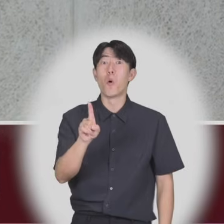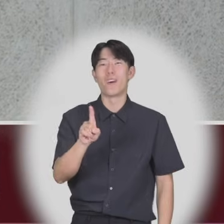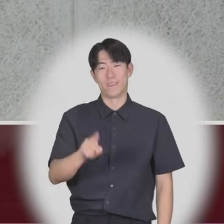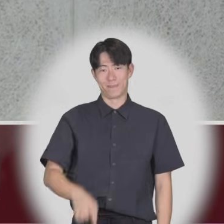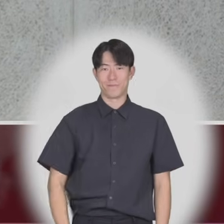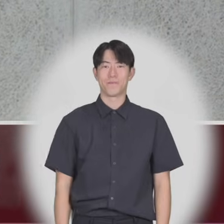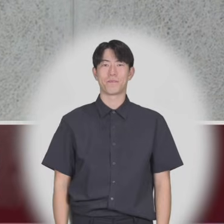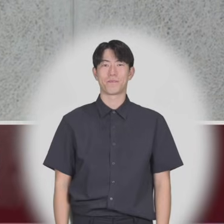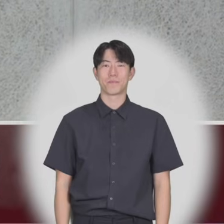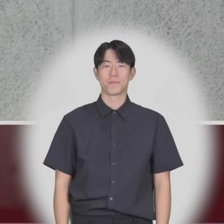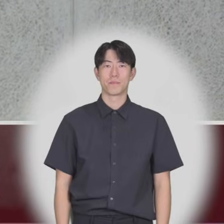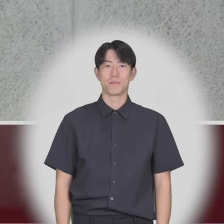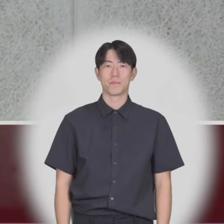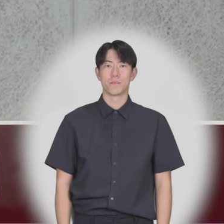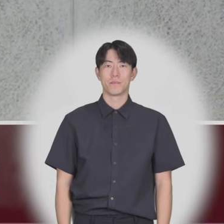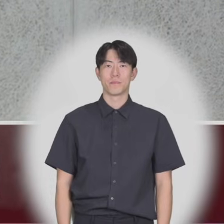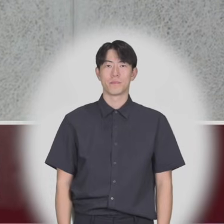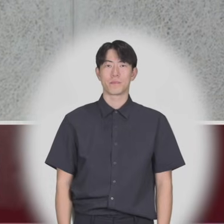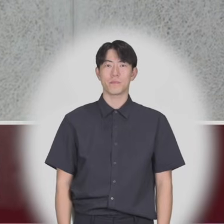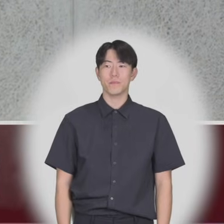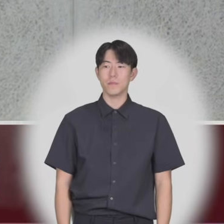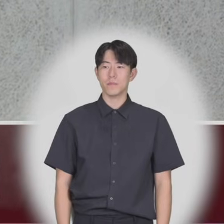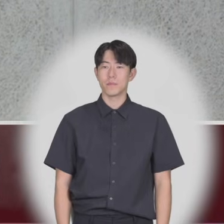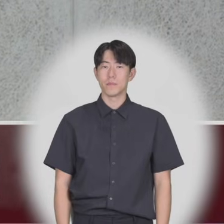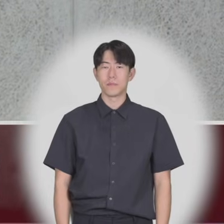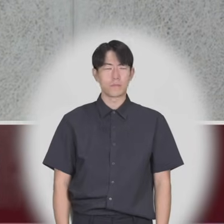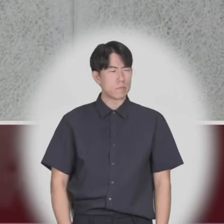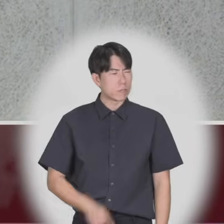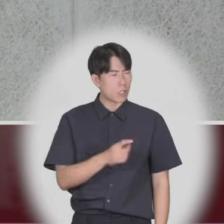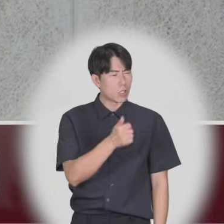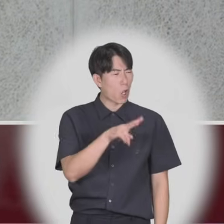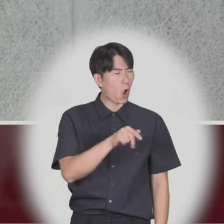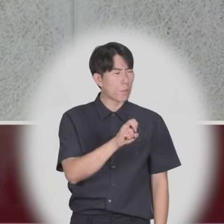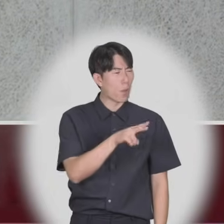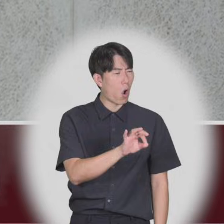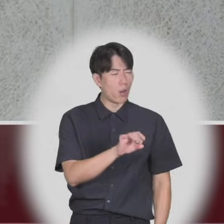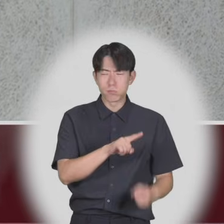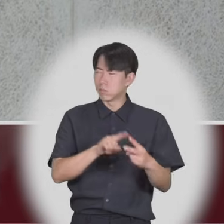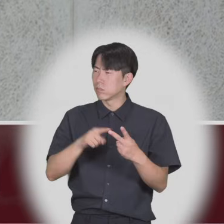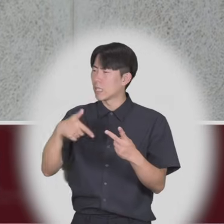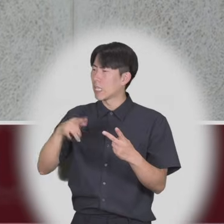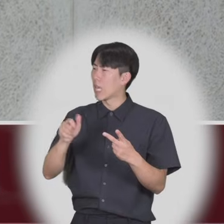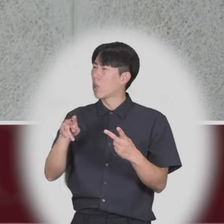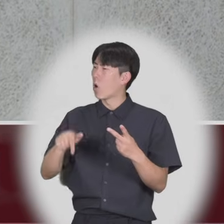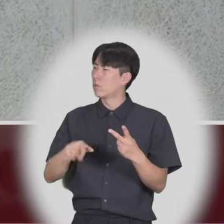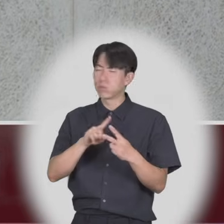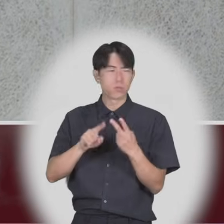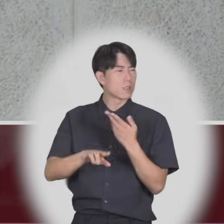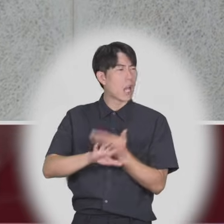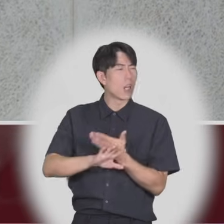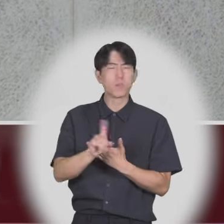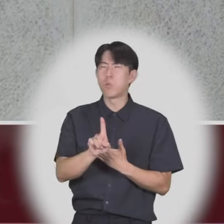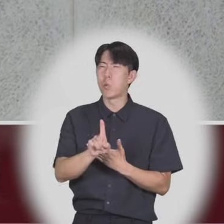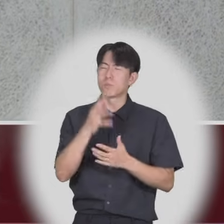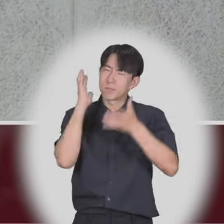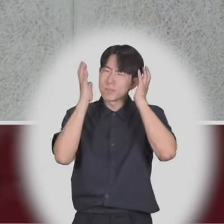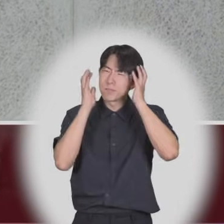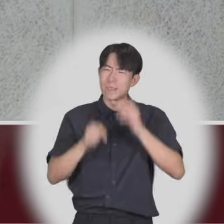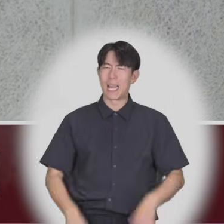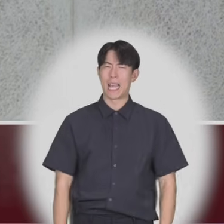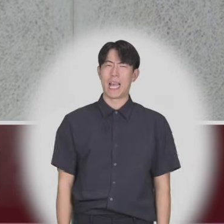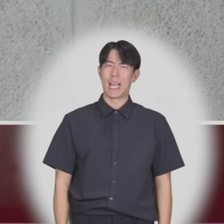네. 좀 너무 철학적인 제목인데, 여러분, 혁명과 개혁의